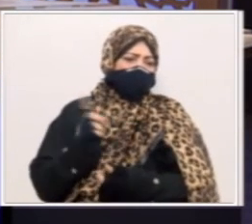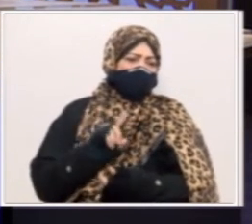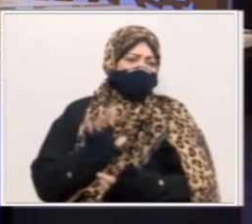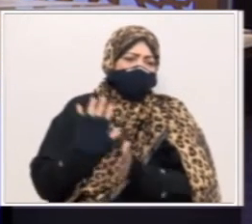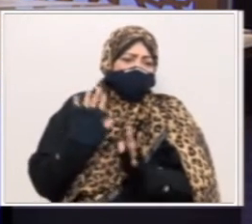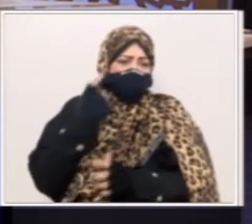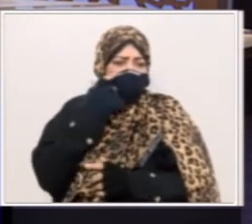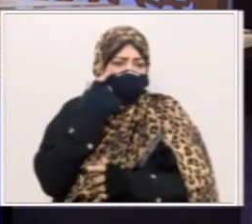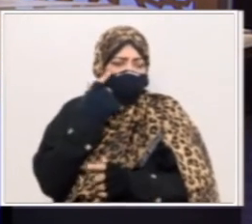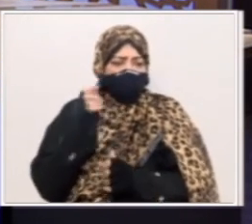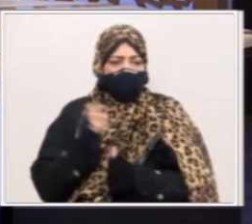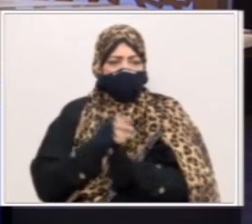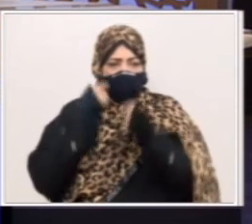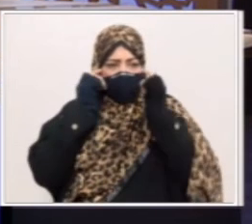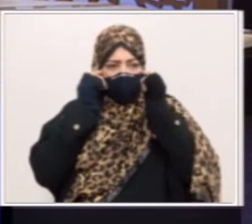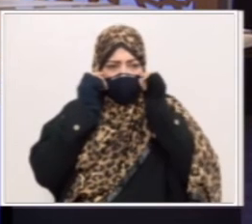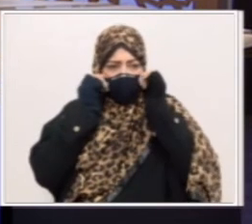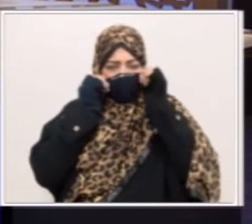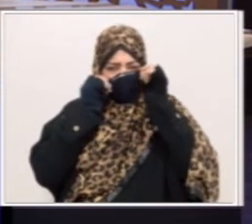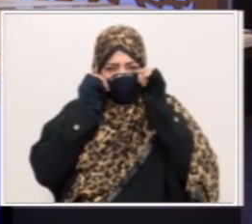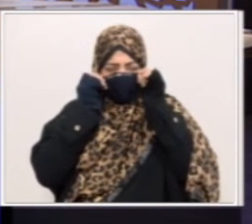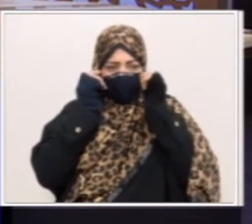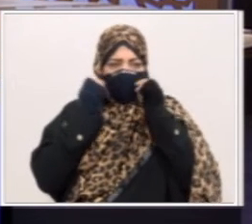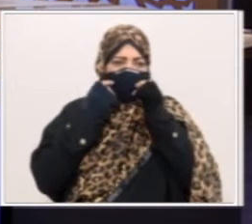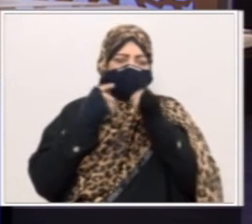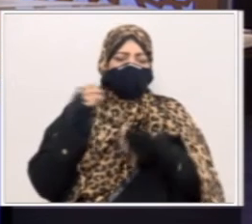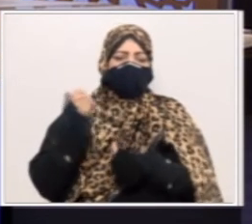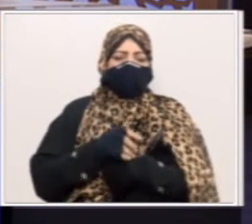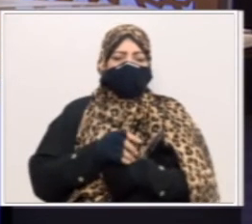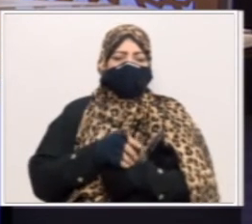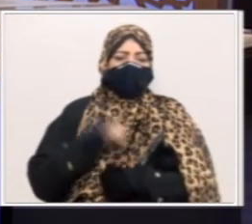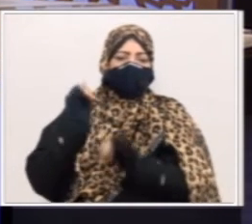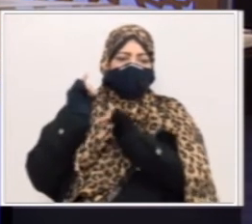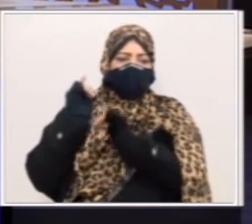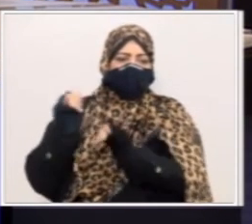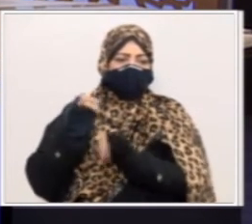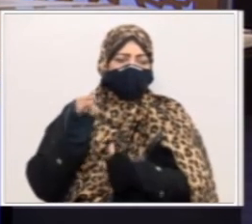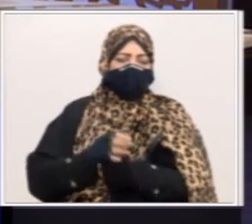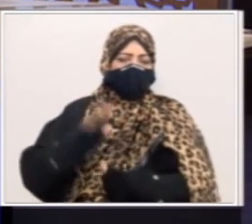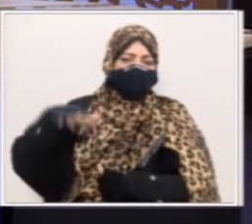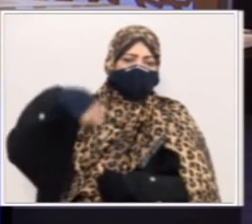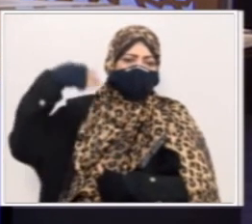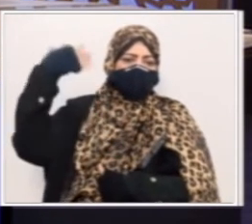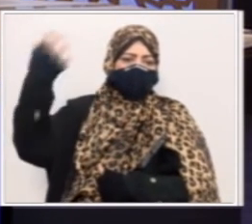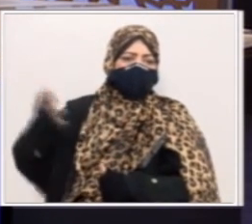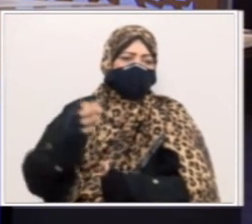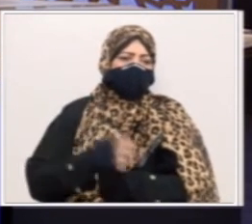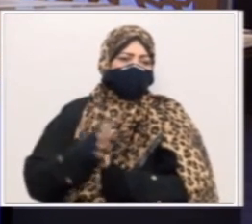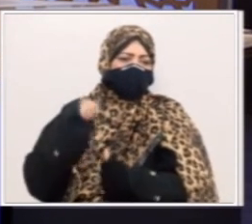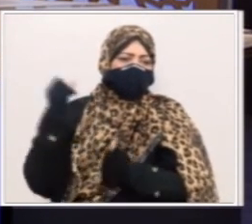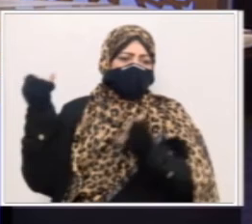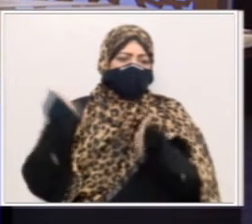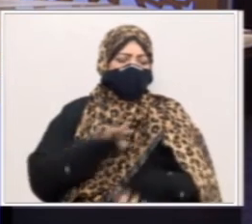أنا ما سيبتها خلاص. يعني نضيقني إن من ناحية إن الصغار ما بنهتمش بالصغار، ما يدورش الصغار، ما يرعيش الصغار، ما يشوفش الصغار